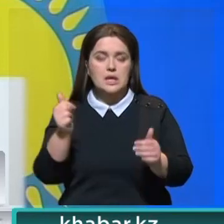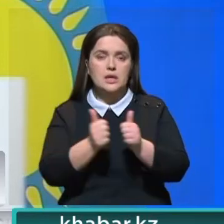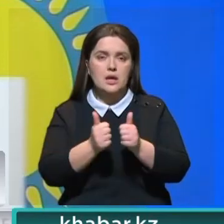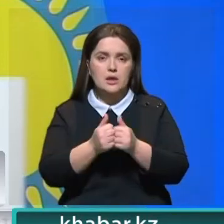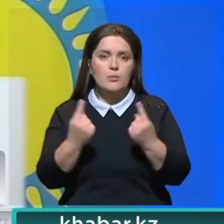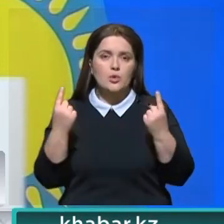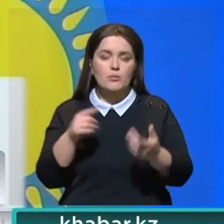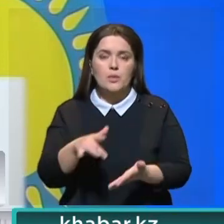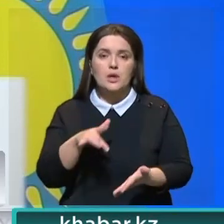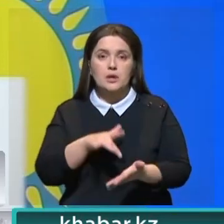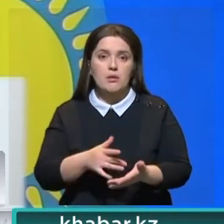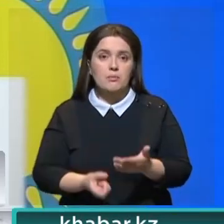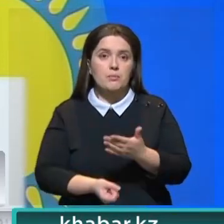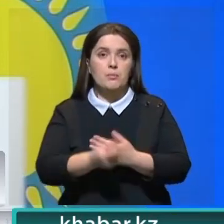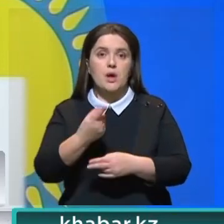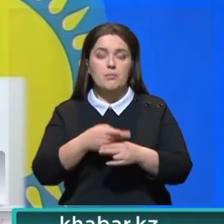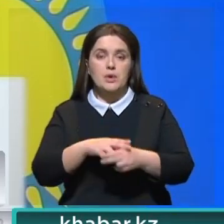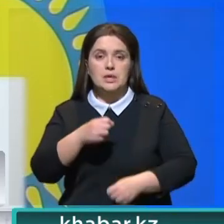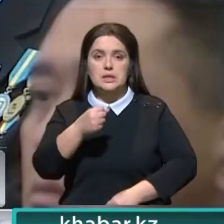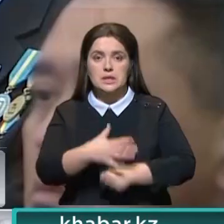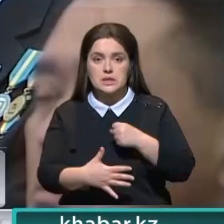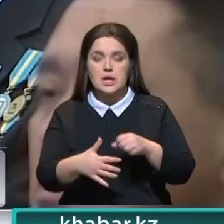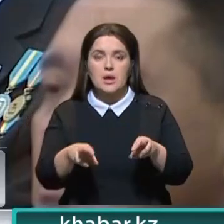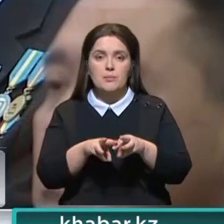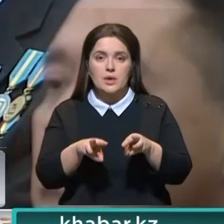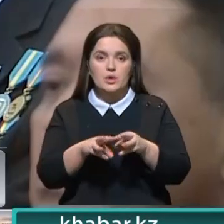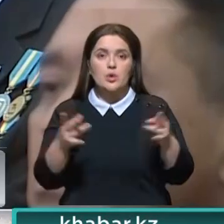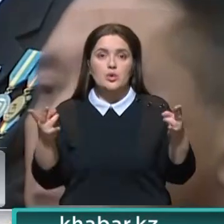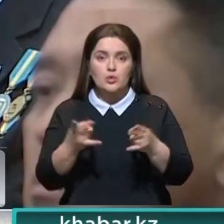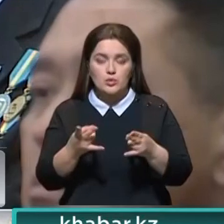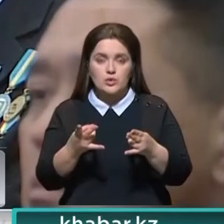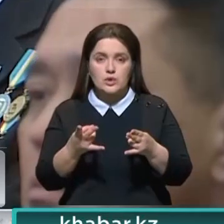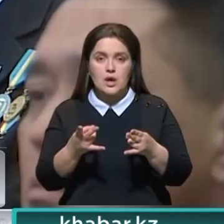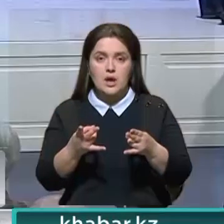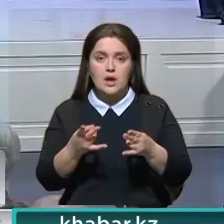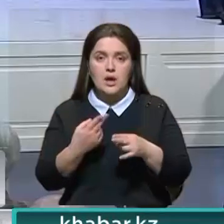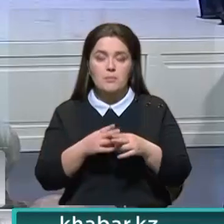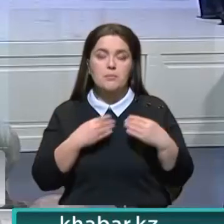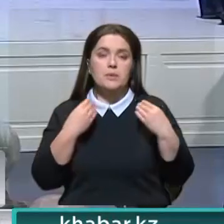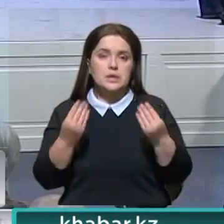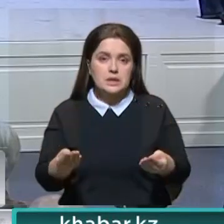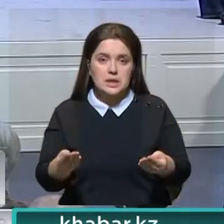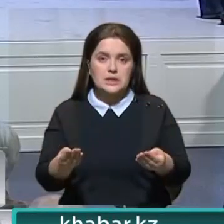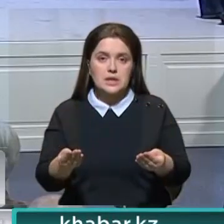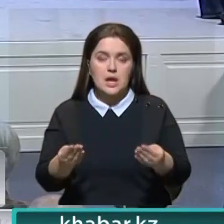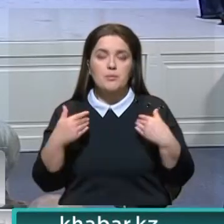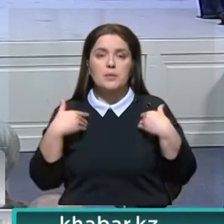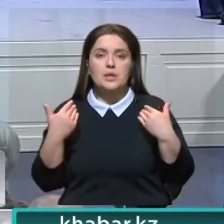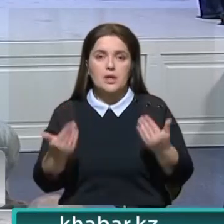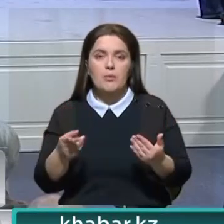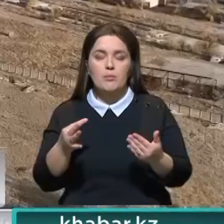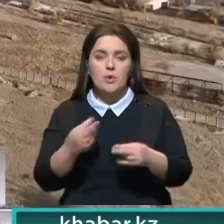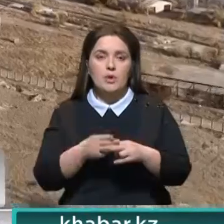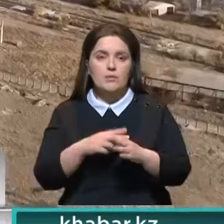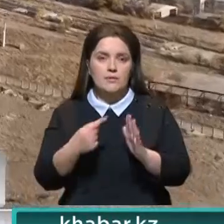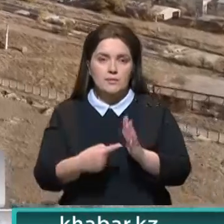крупных городов появились инновационные центры. Правительству необходимо до конца текущего года предоставить конкретные предложения по этому